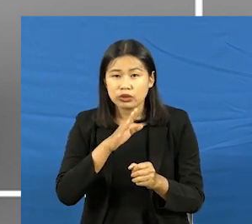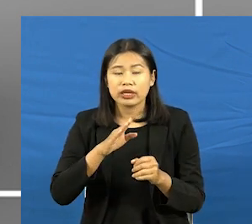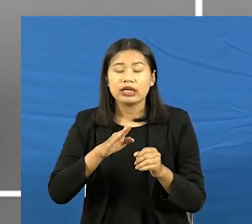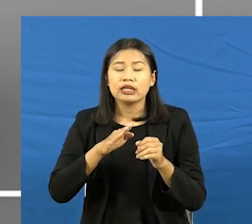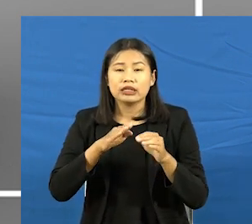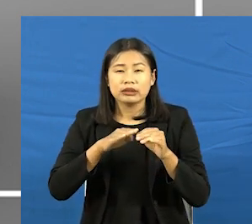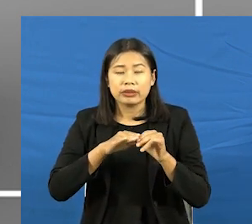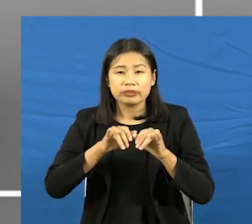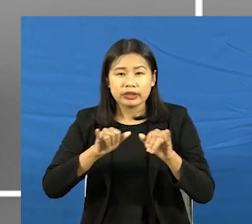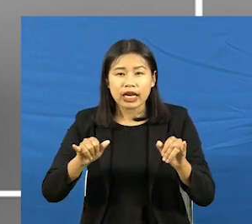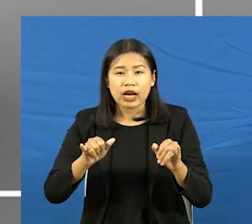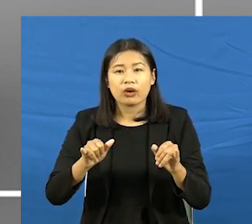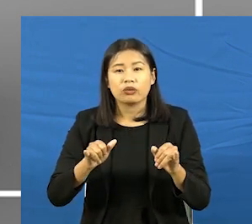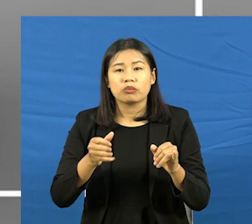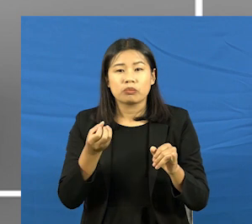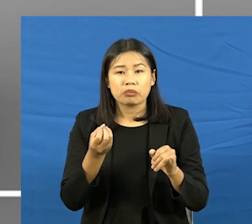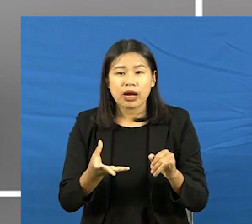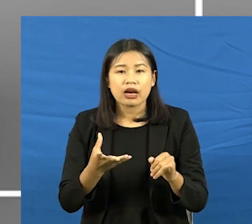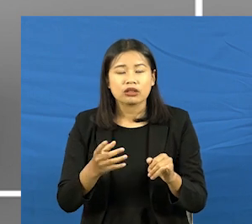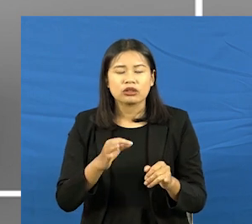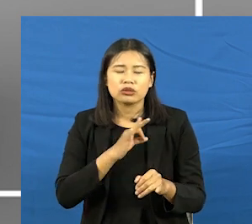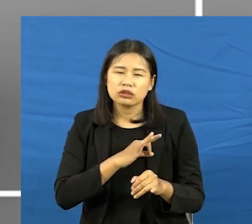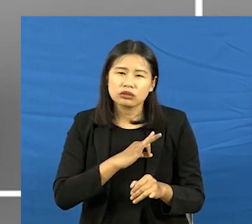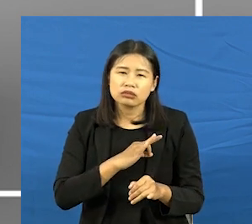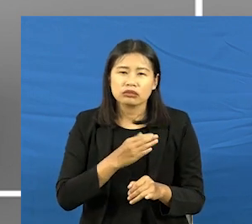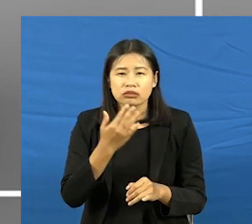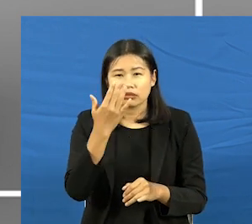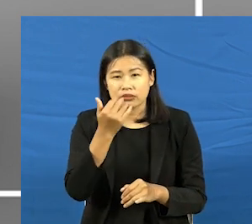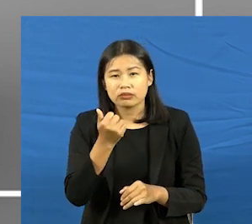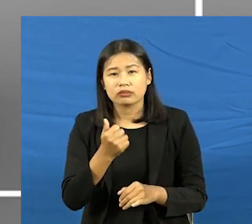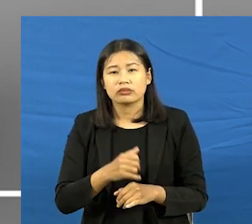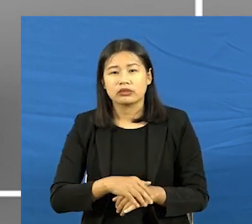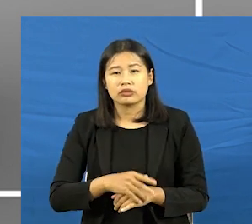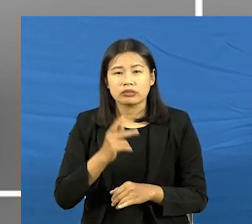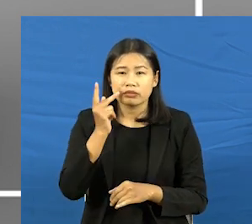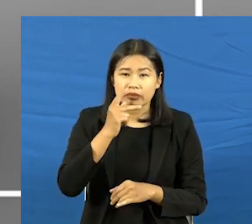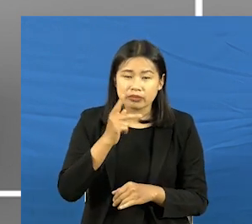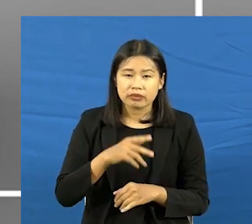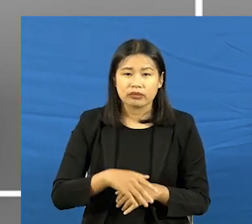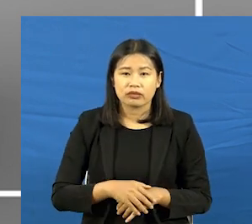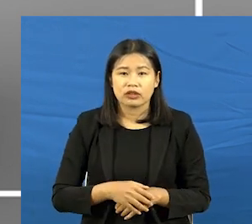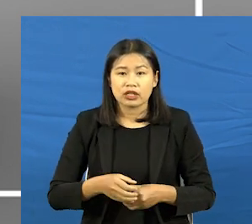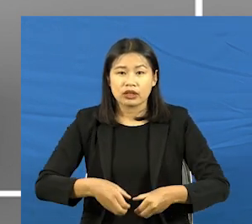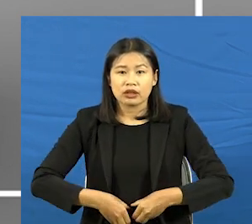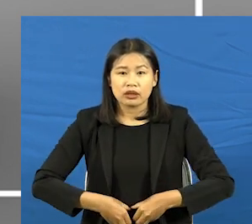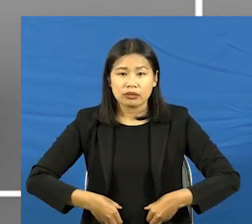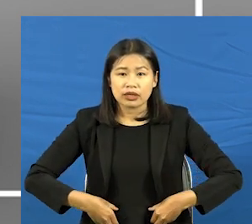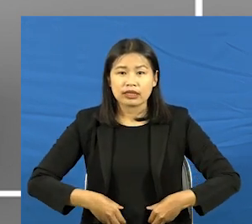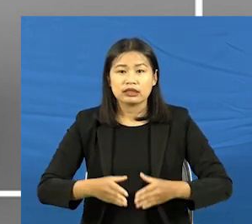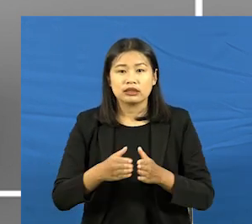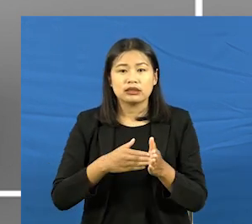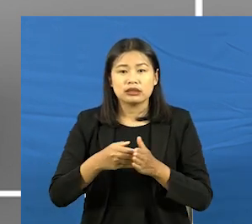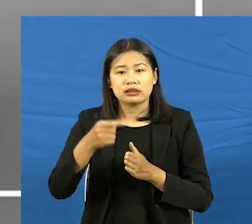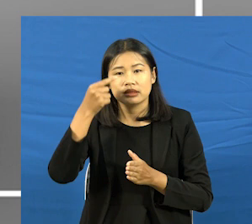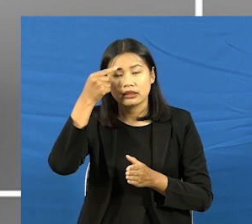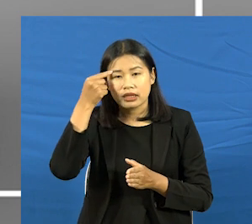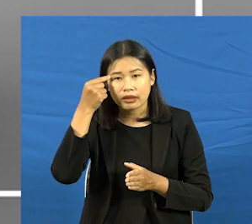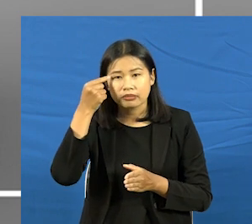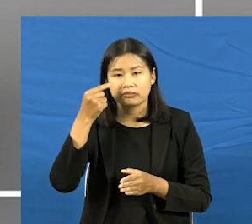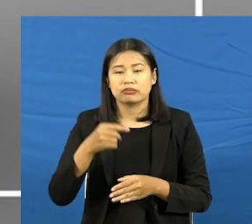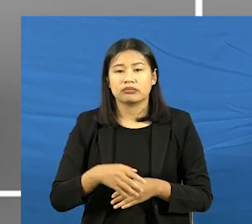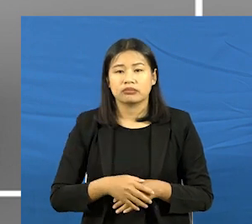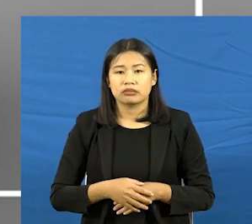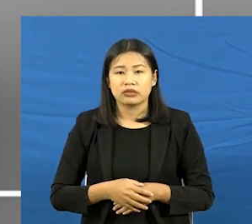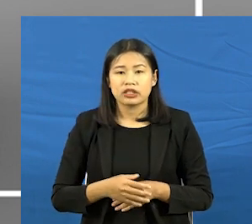ไม่สวยนะครับเข็มขัดก็เป็นเข็มขัดหนังสีดำนะฮะมีหัวมหาวิทยาลัยนะครับเ